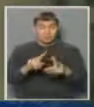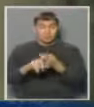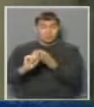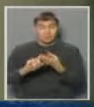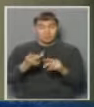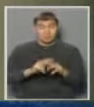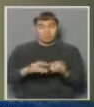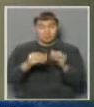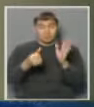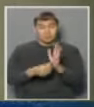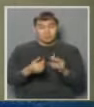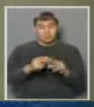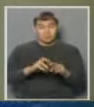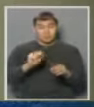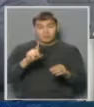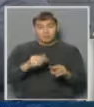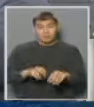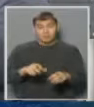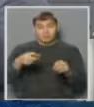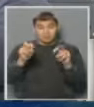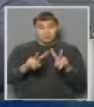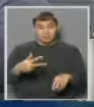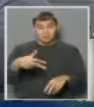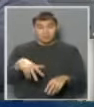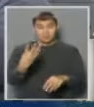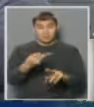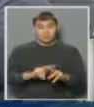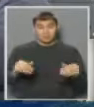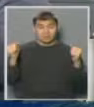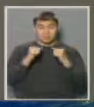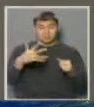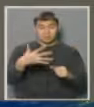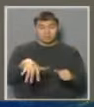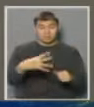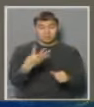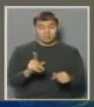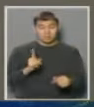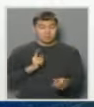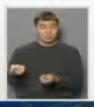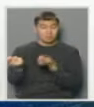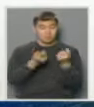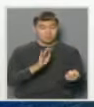байланысты 16 аймаққа 34 тоңастықыш жеткізілді. Тағы 54 салқындатқыш күтілуде.